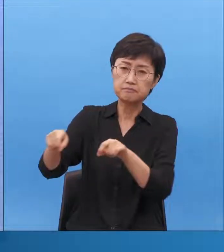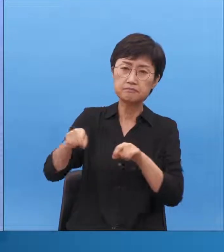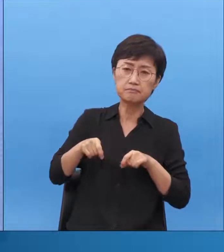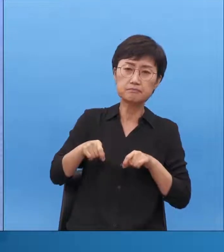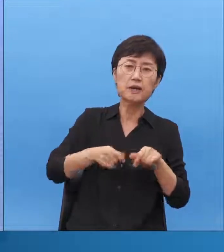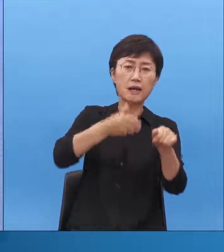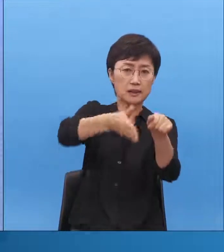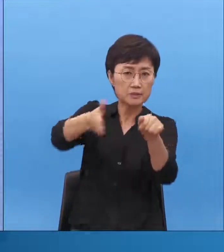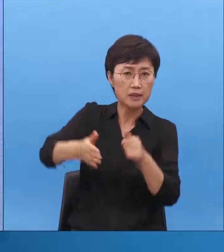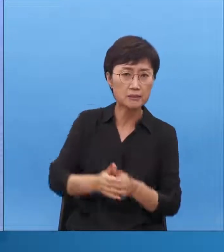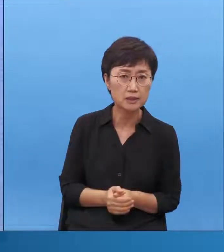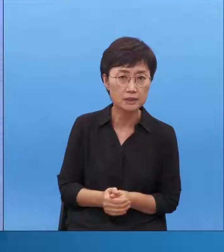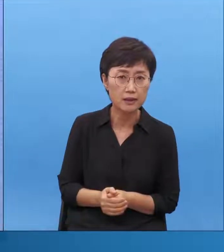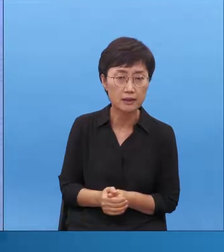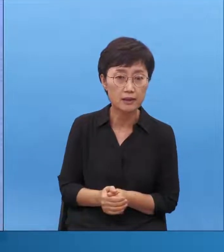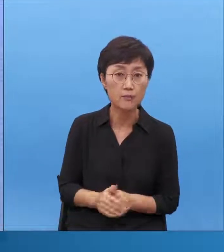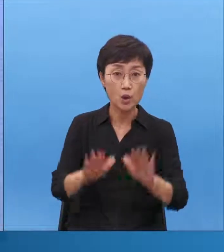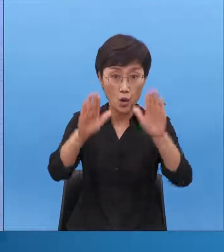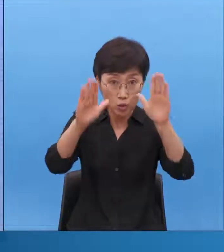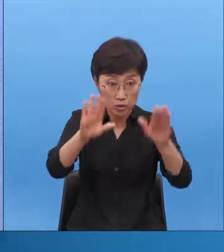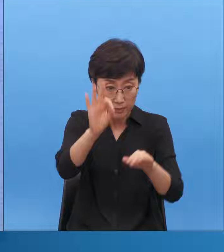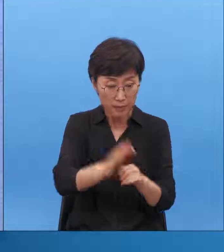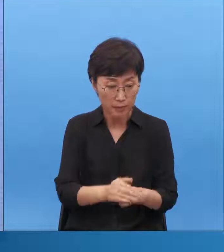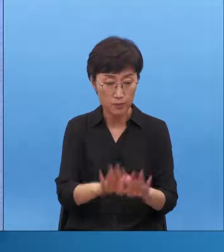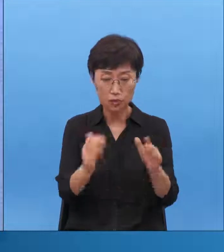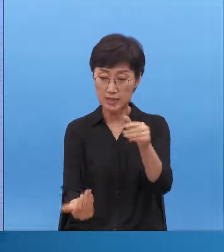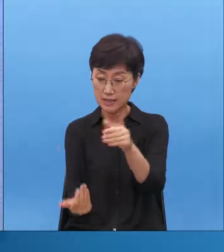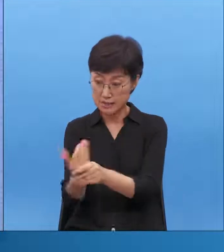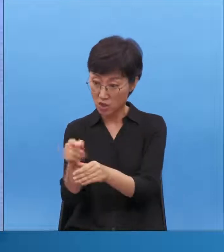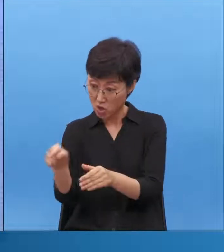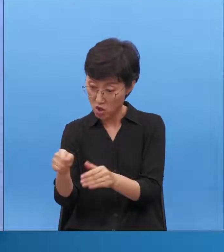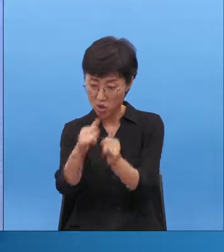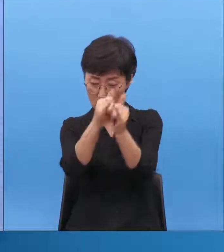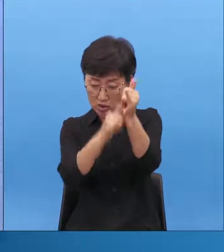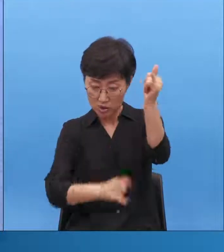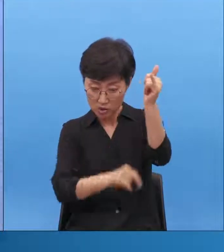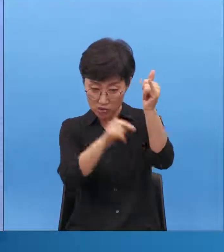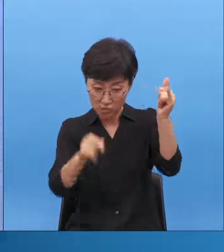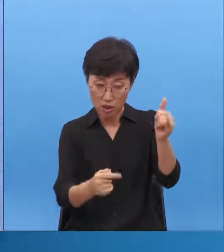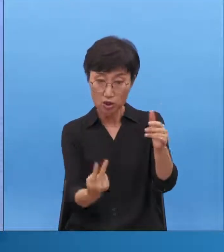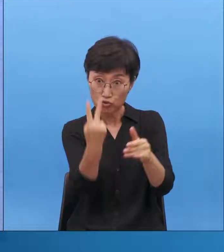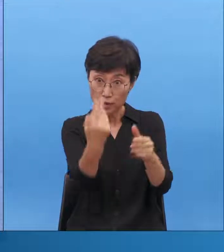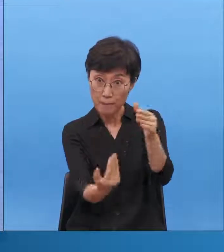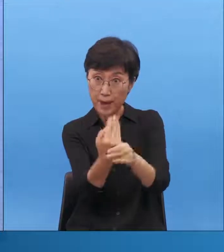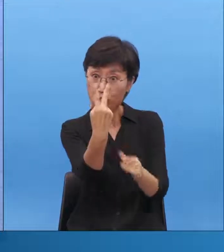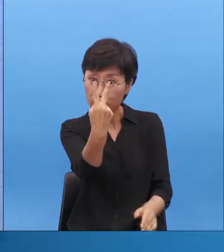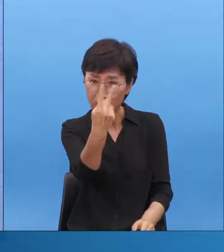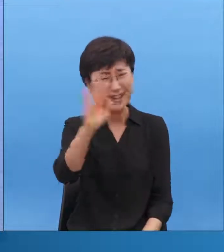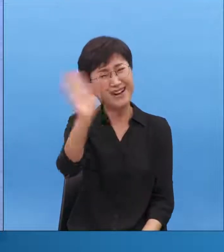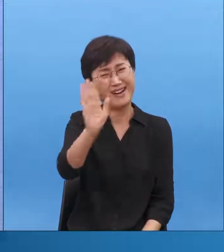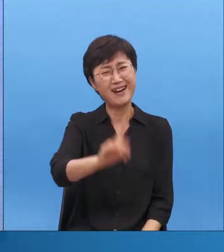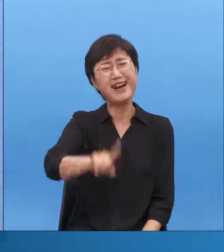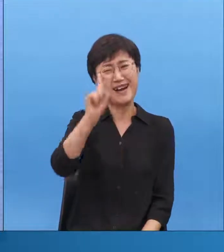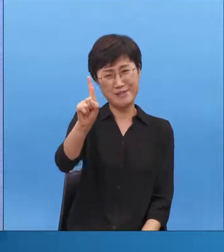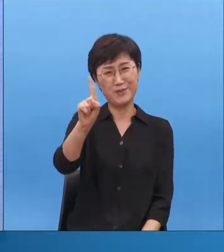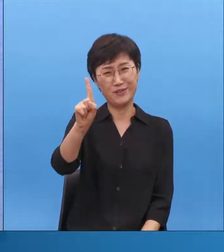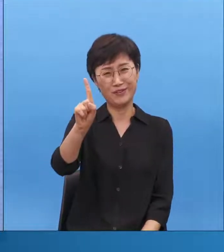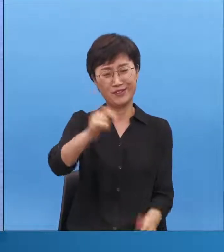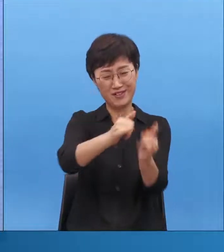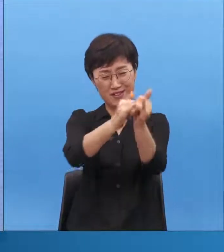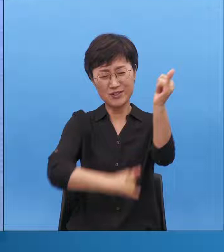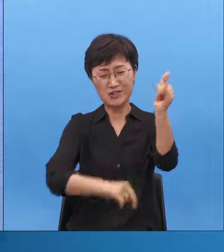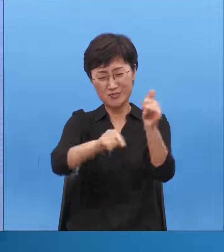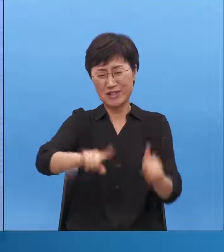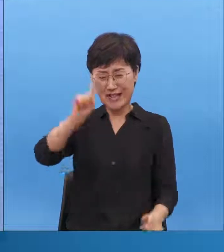뭐냐? 역사상에 한 번밖에 없는 일이에요. And so by history, this is something that only took place one time. 역사상에 한